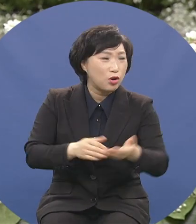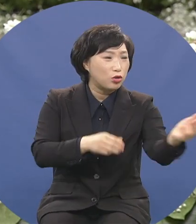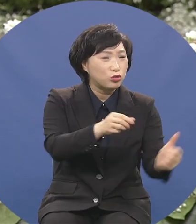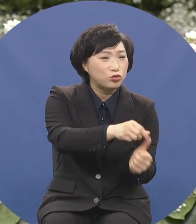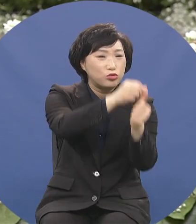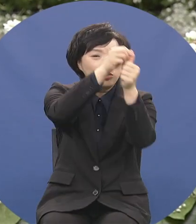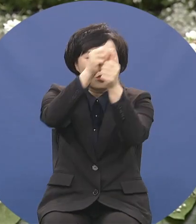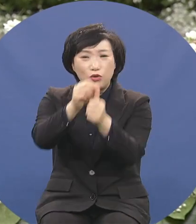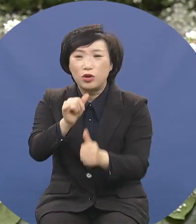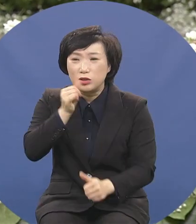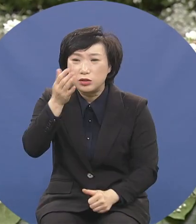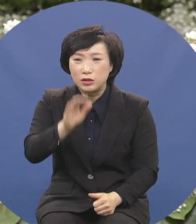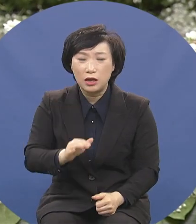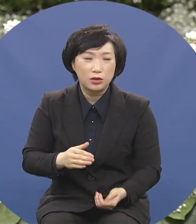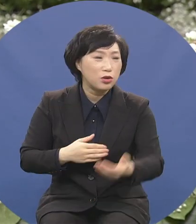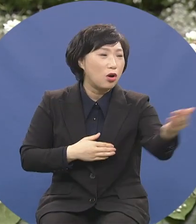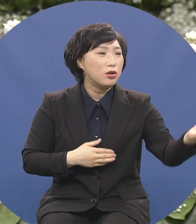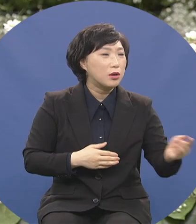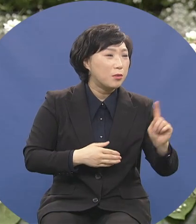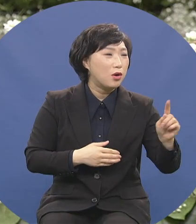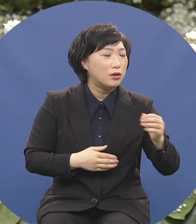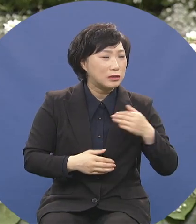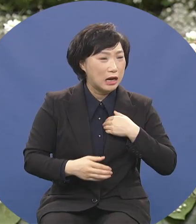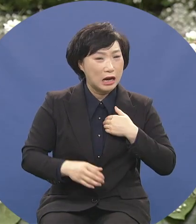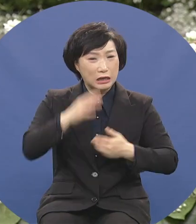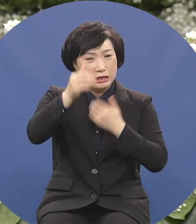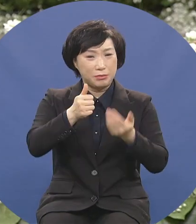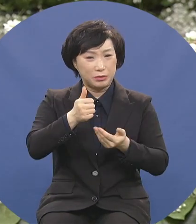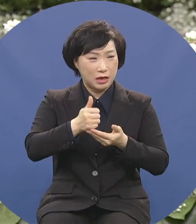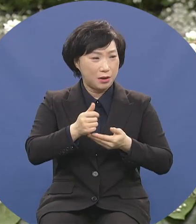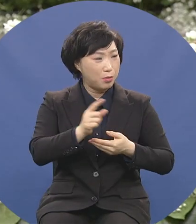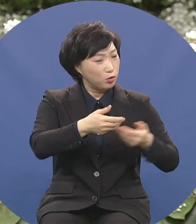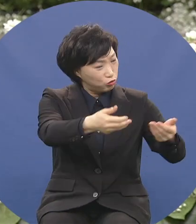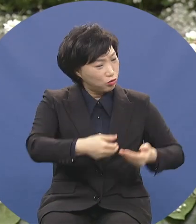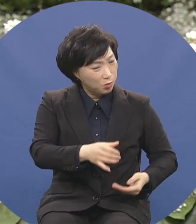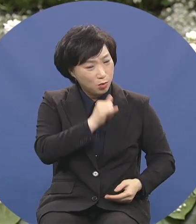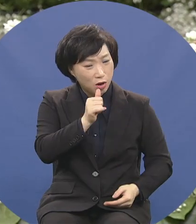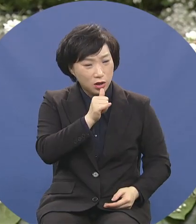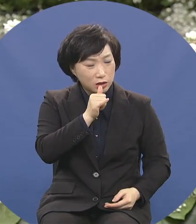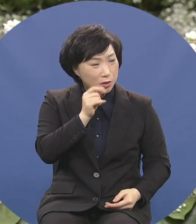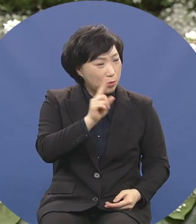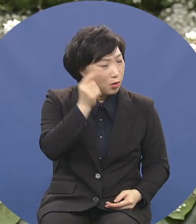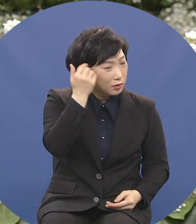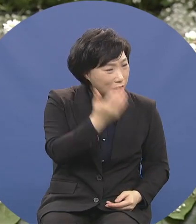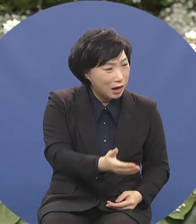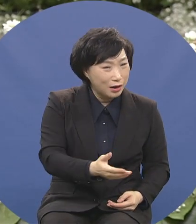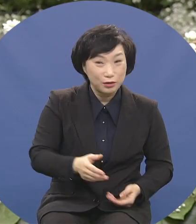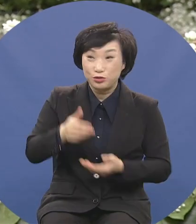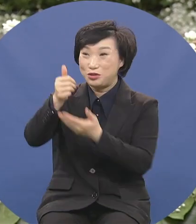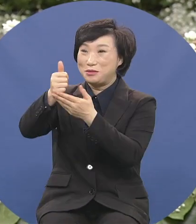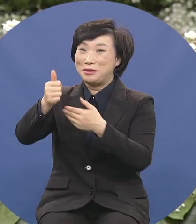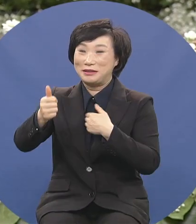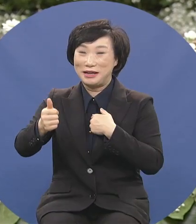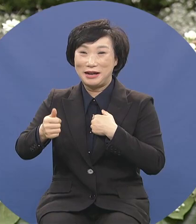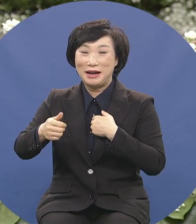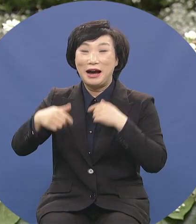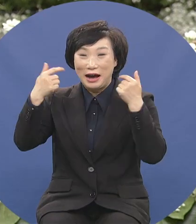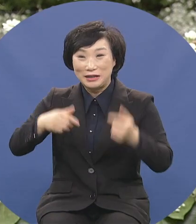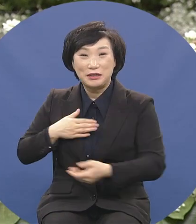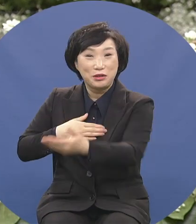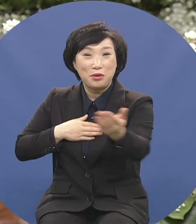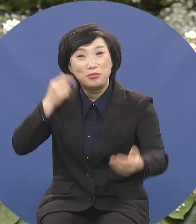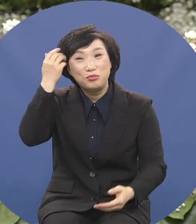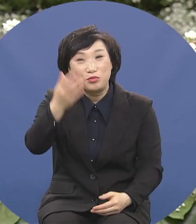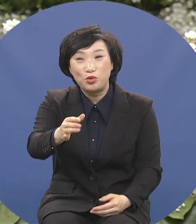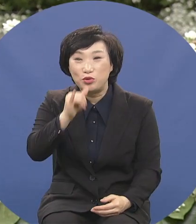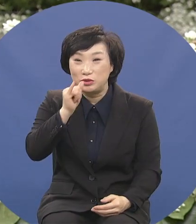너는 나에게 뭘 주느냐 하고 주님이 항상